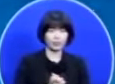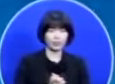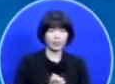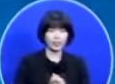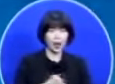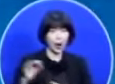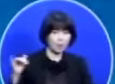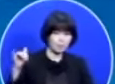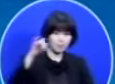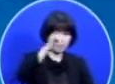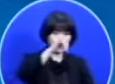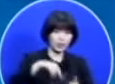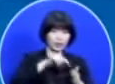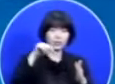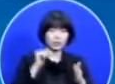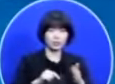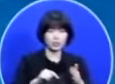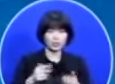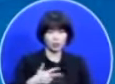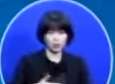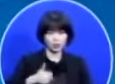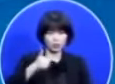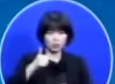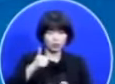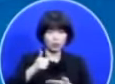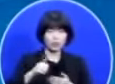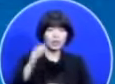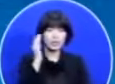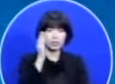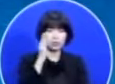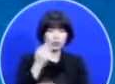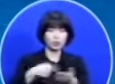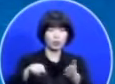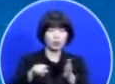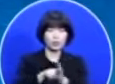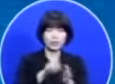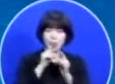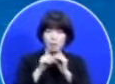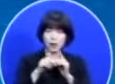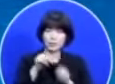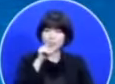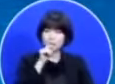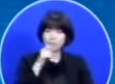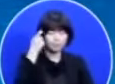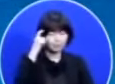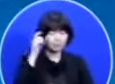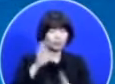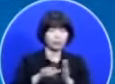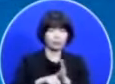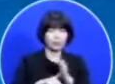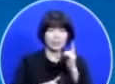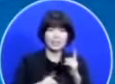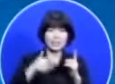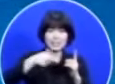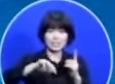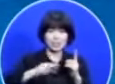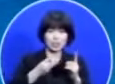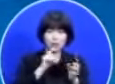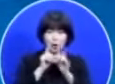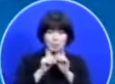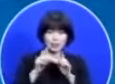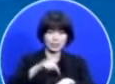빈 게 안에서 주일 설교를 위해서 말씀을 이렇게 묵상 하는데 1절 말씀을